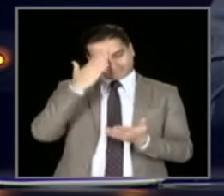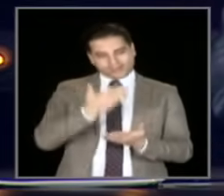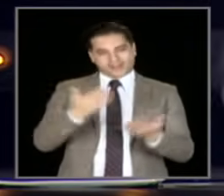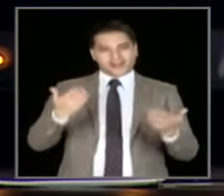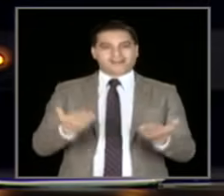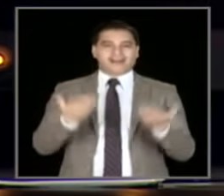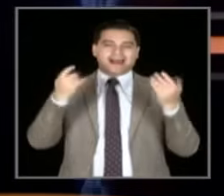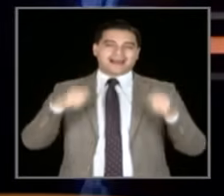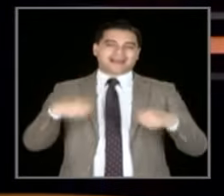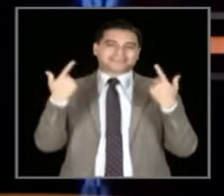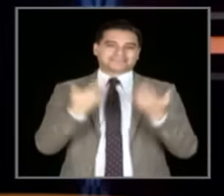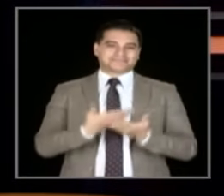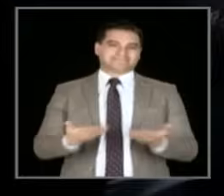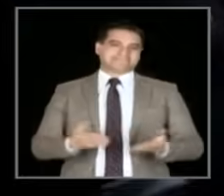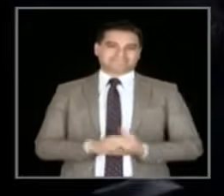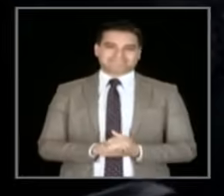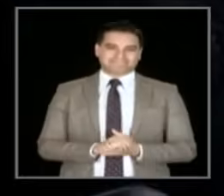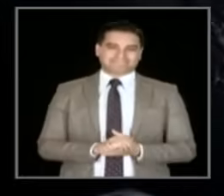العريق.